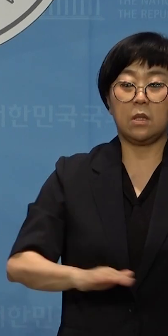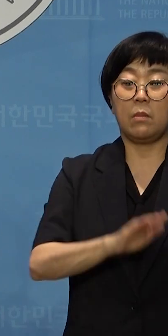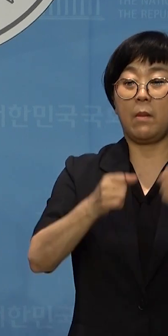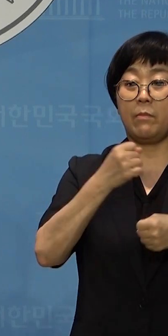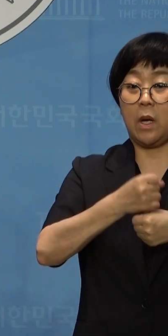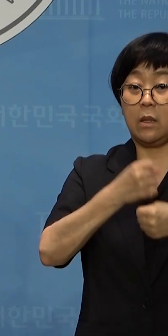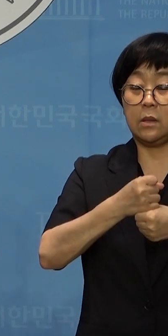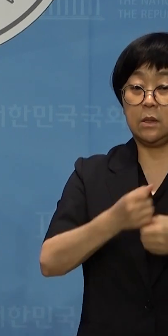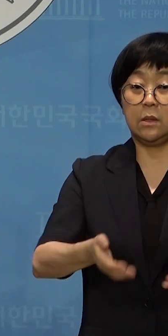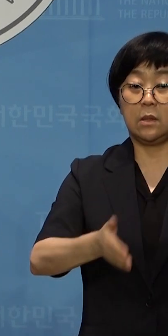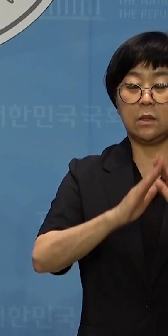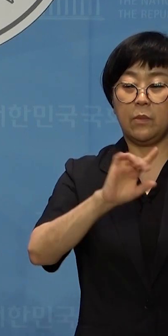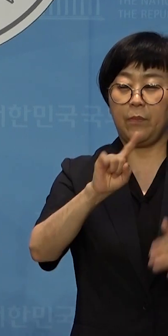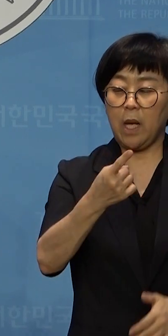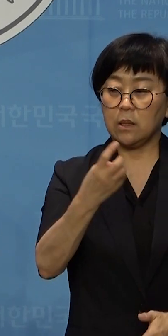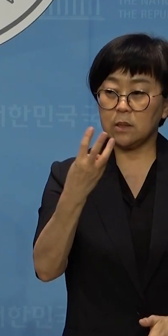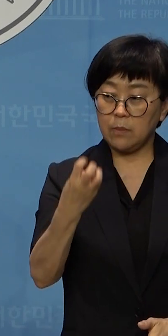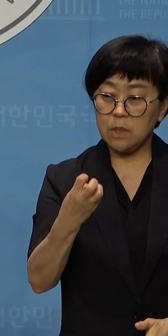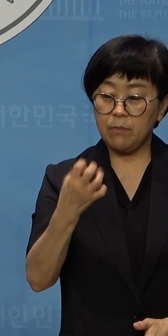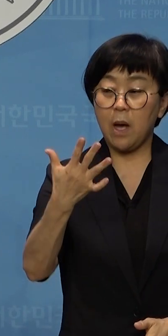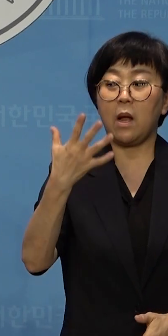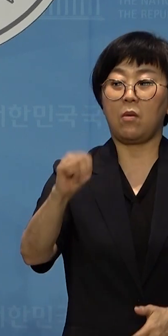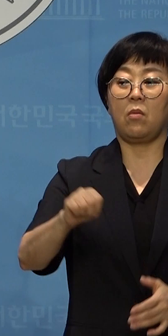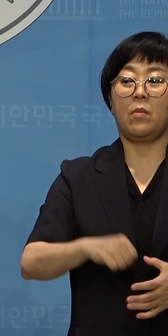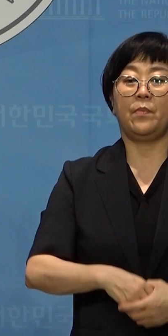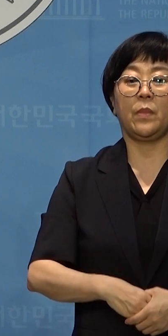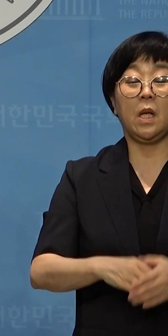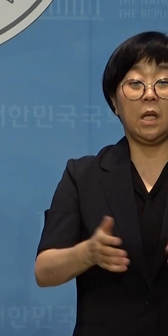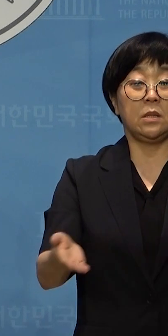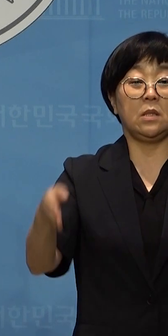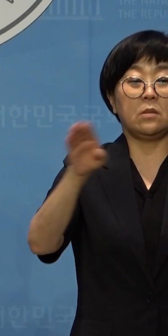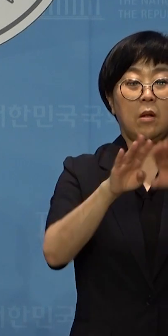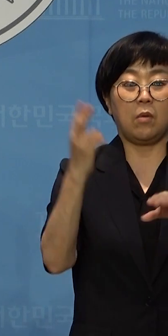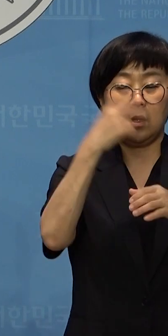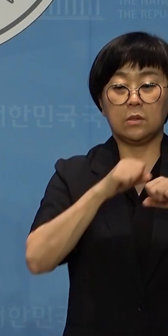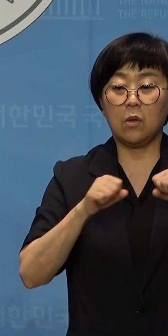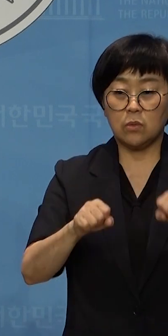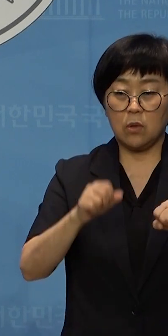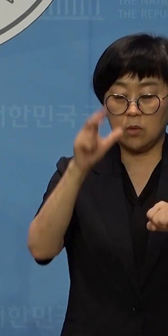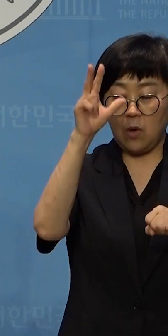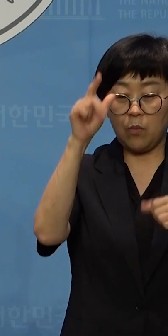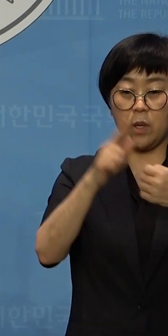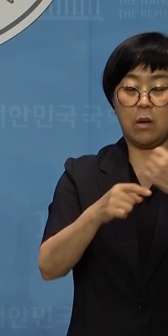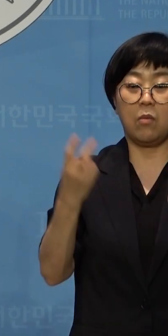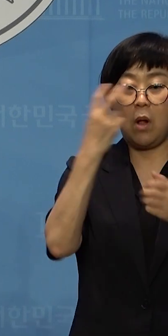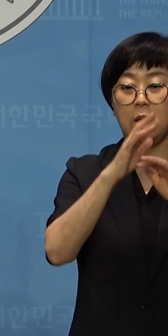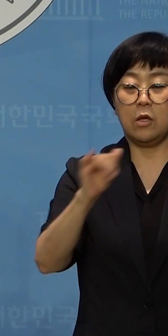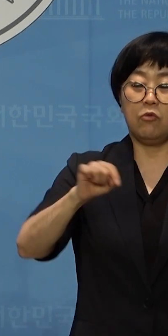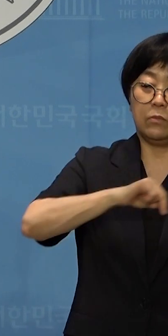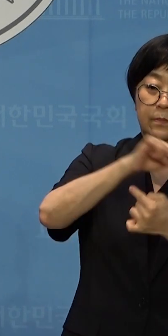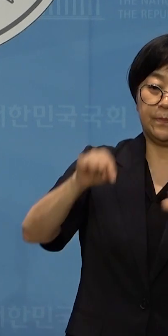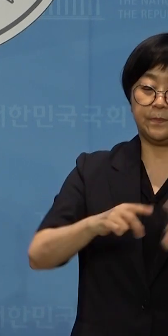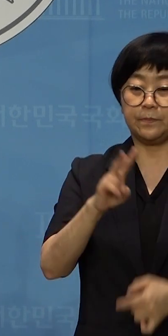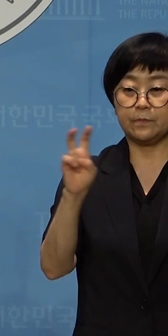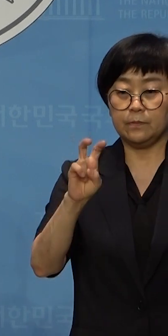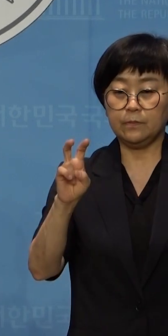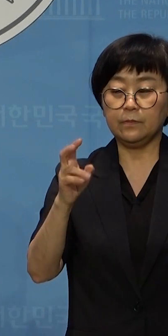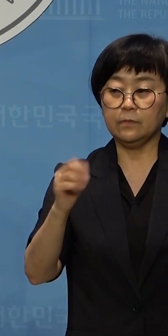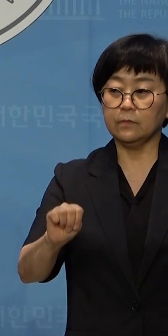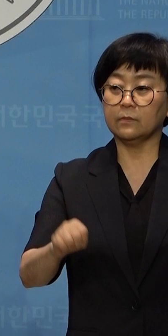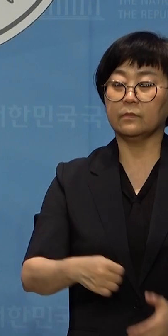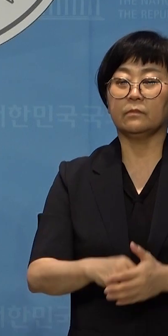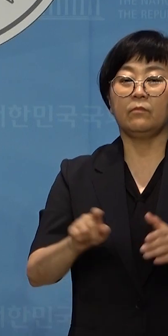등 설치가 약 138억 원, 시설 관리 청소 경비 등 관리 운영이 약 20억